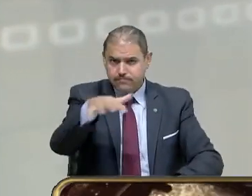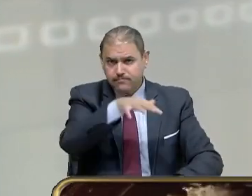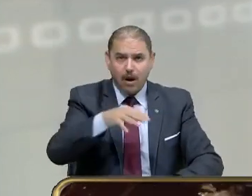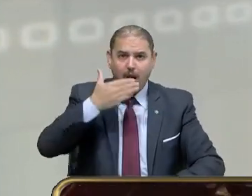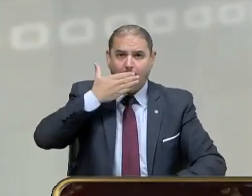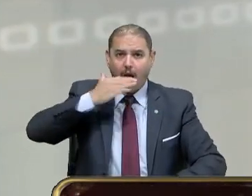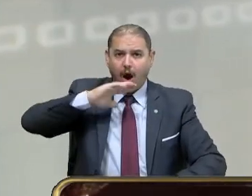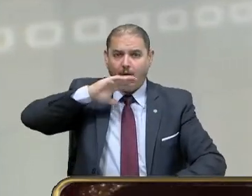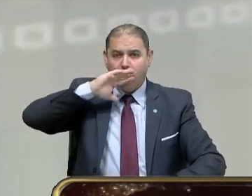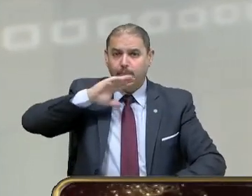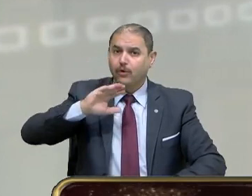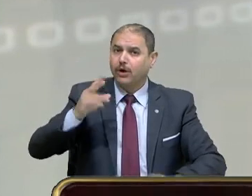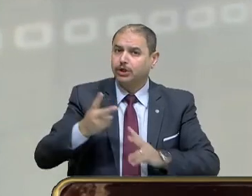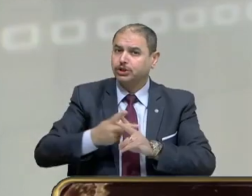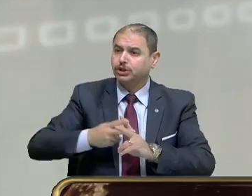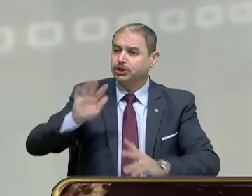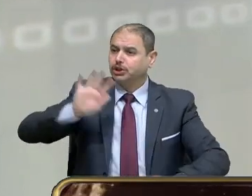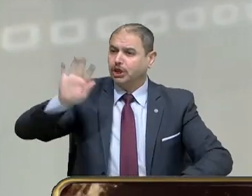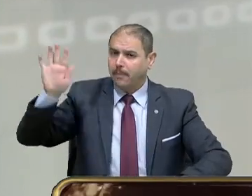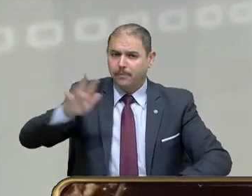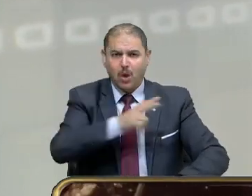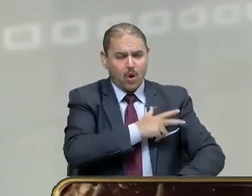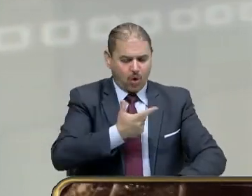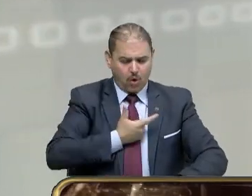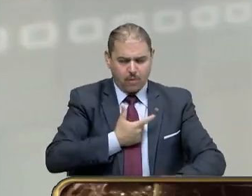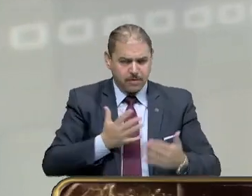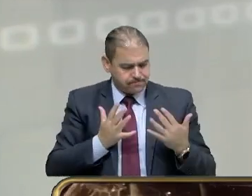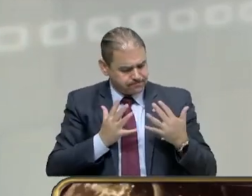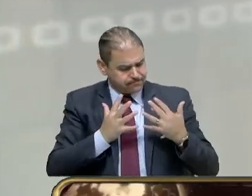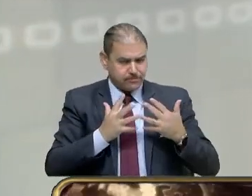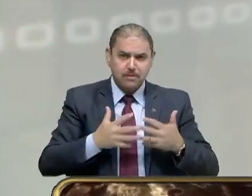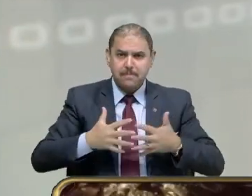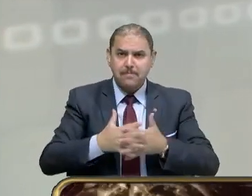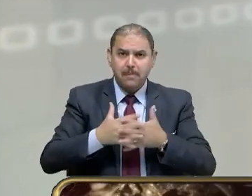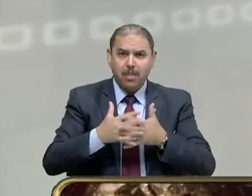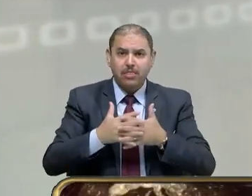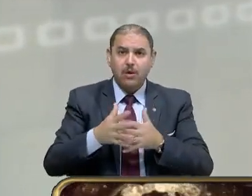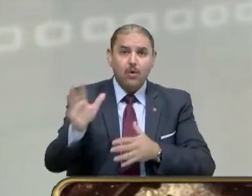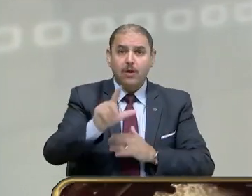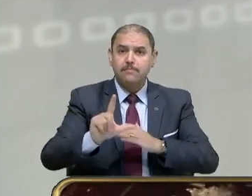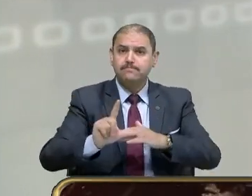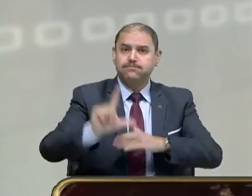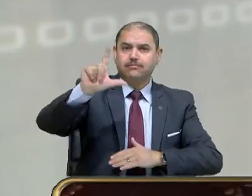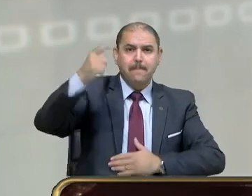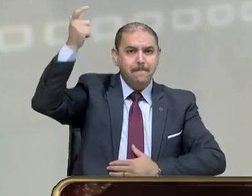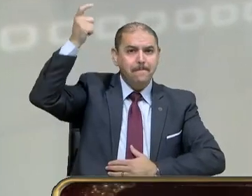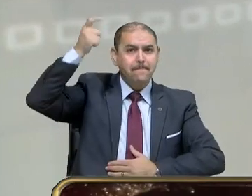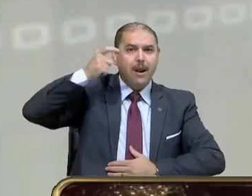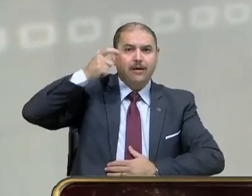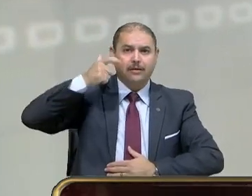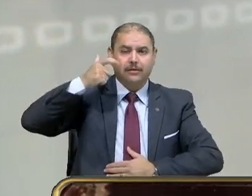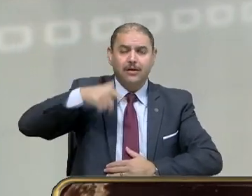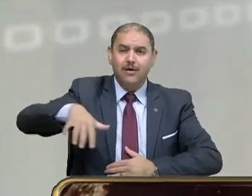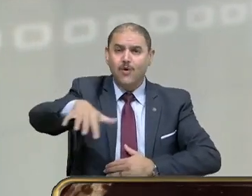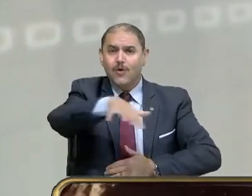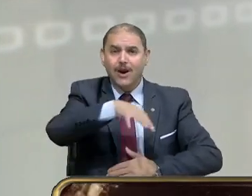الثاني، حيث الموقف الرسمي والشعبي في تناغم وتلاحم دفاعا عن الأشقاء في فلسطين. حديث الصفدي